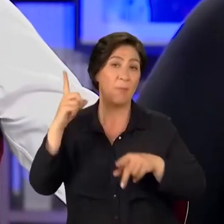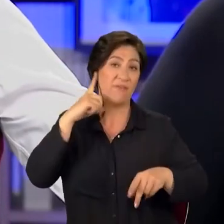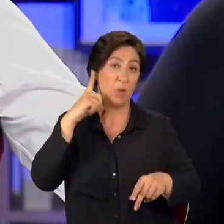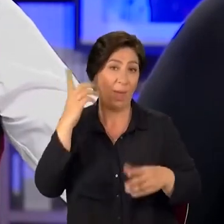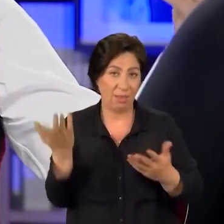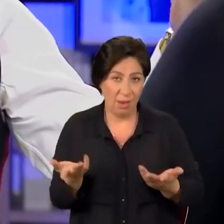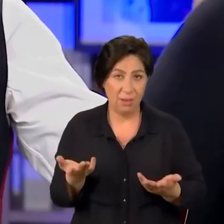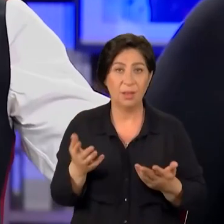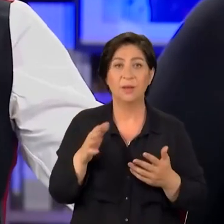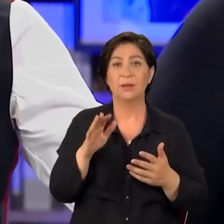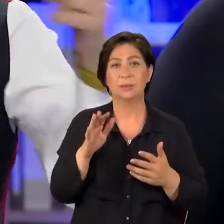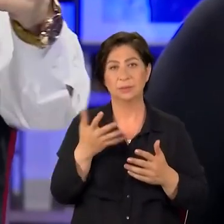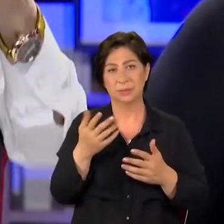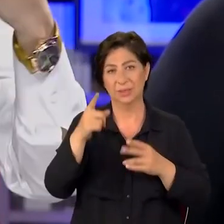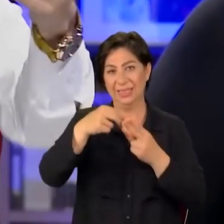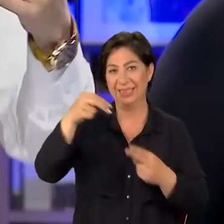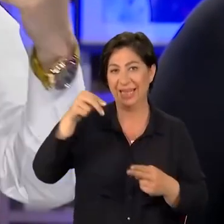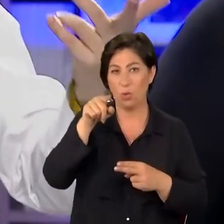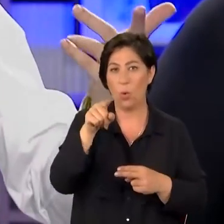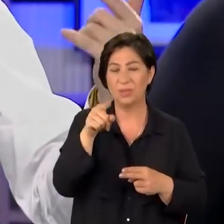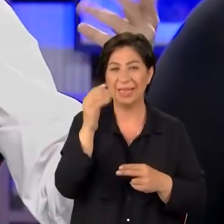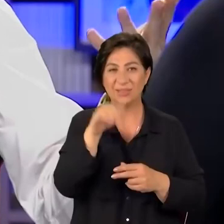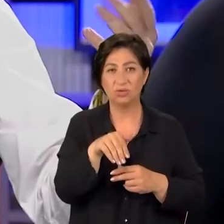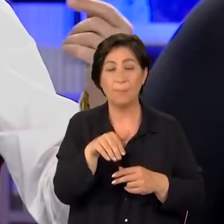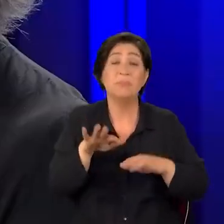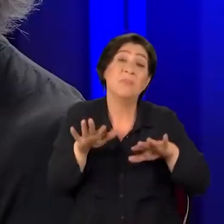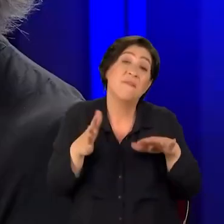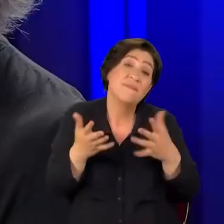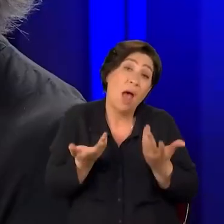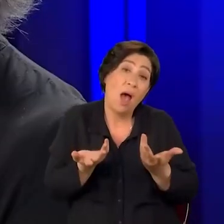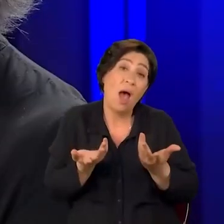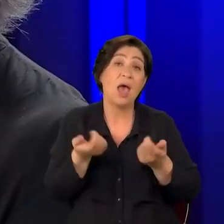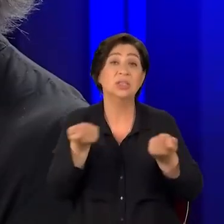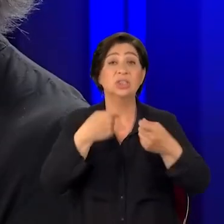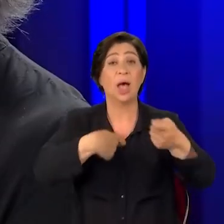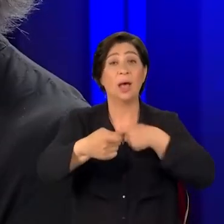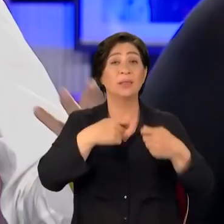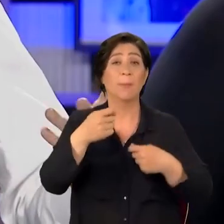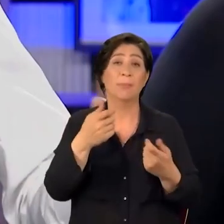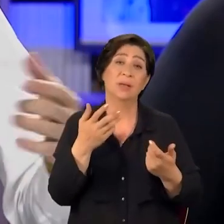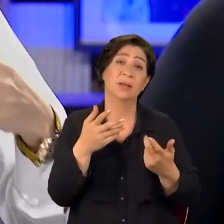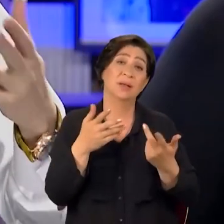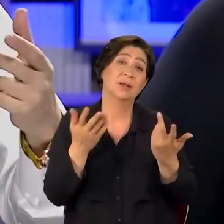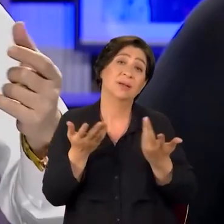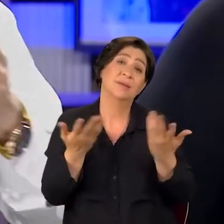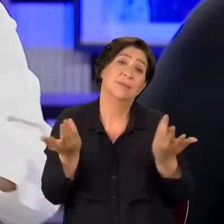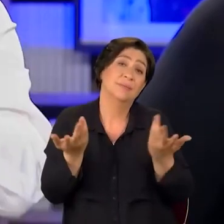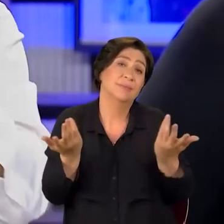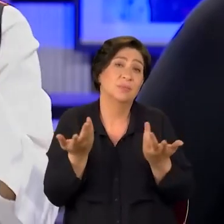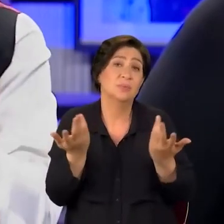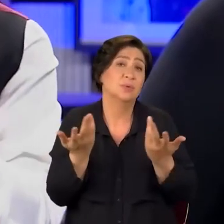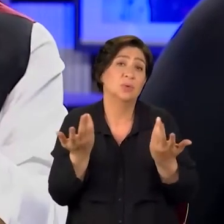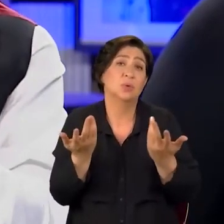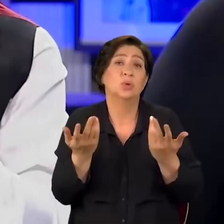fenomenler ya da işte oradan şeyden aslında hikayesi olma meselesine gireceğim. Ya da bir takım iş adamı kılıklı filan ya